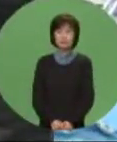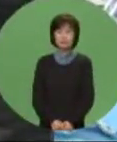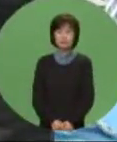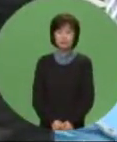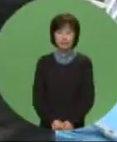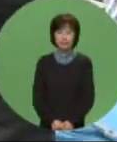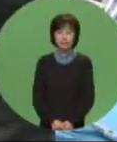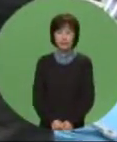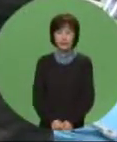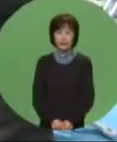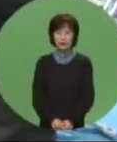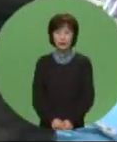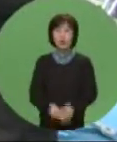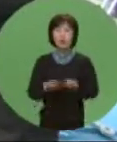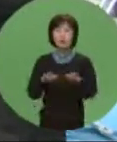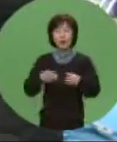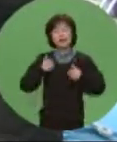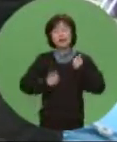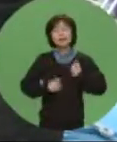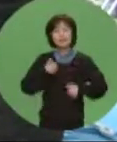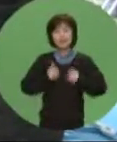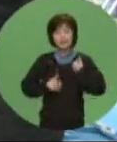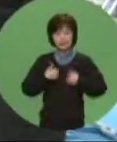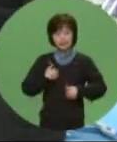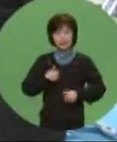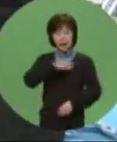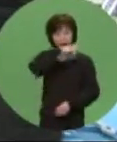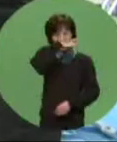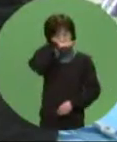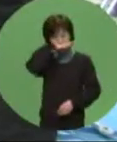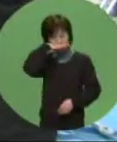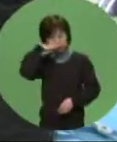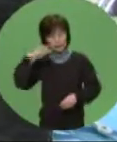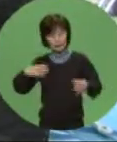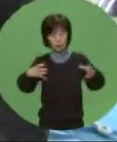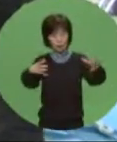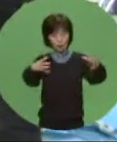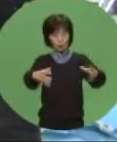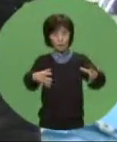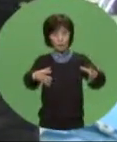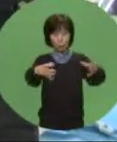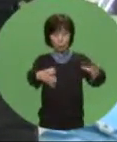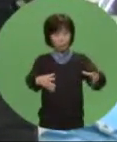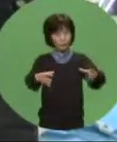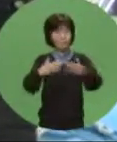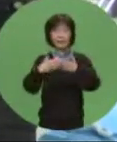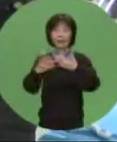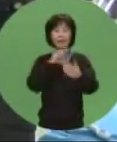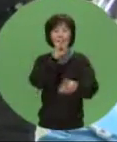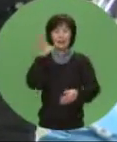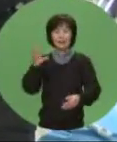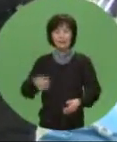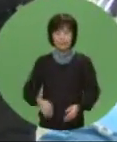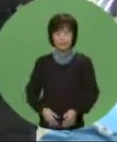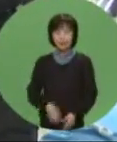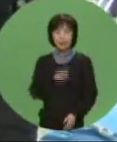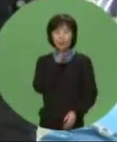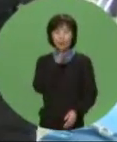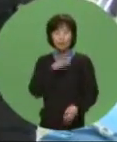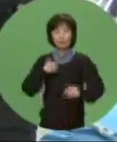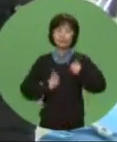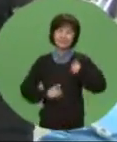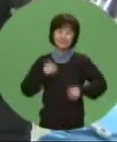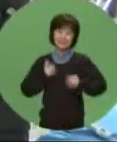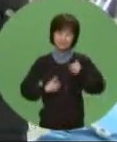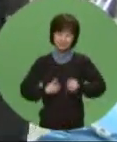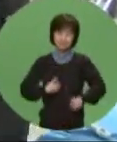すごい感激で嬉しいです。このような立派な門松を飾ったことがないので、今日はすごく喜んでます